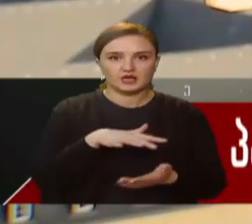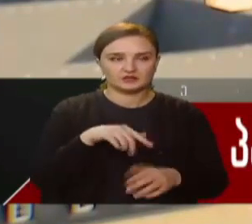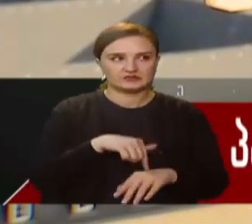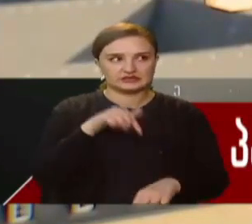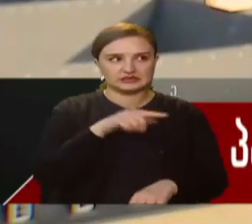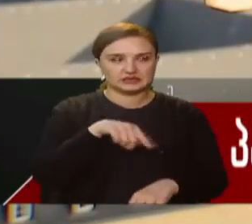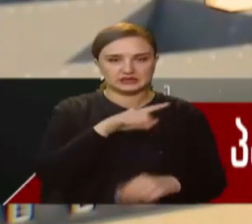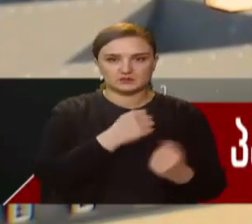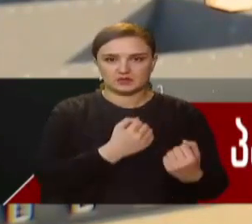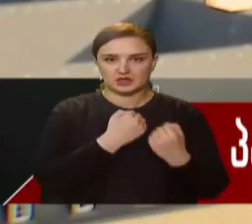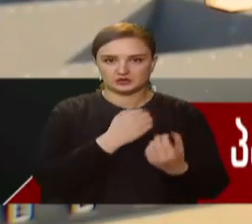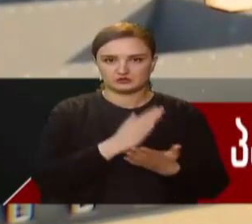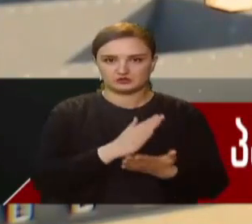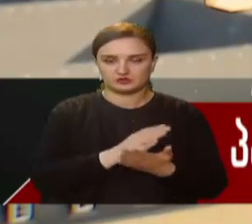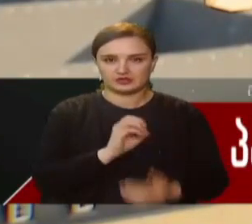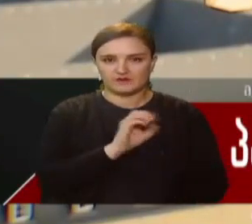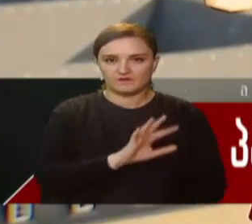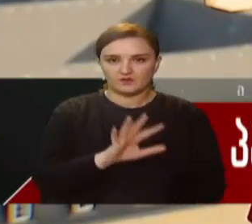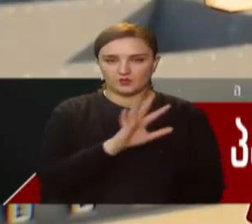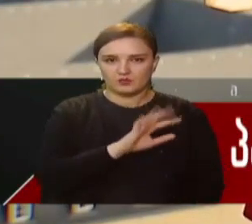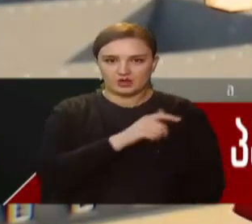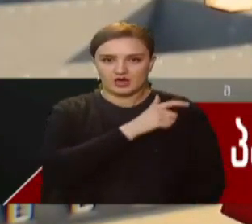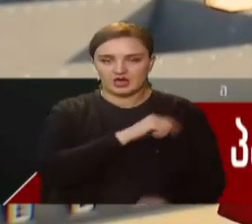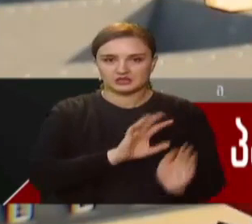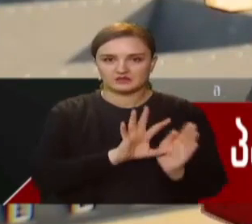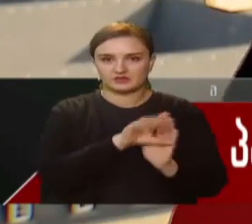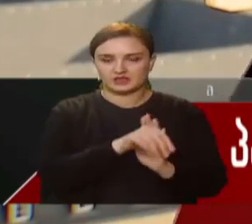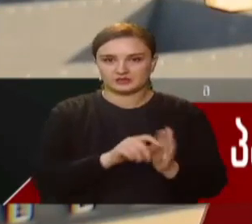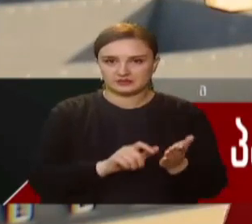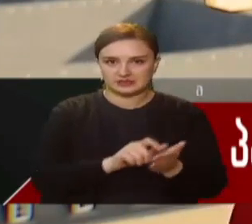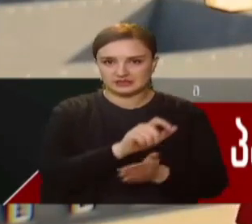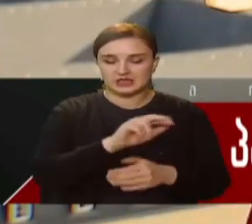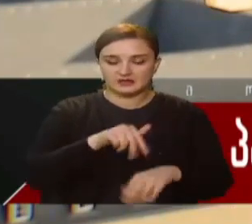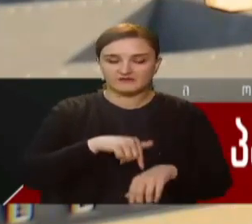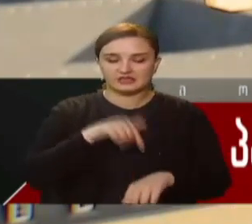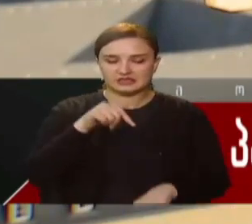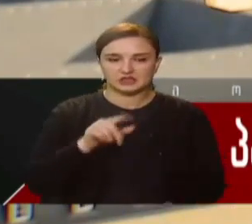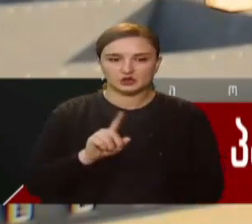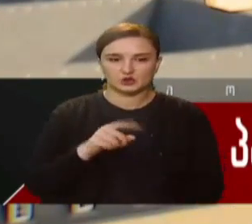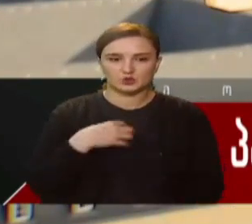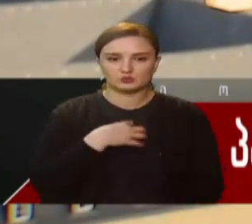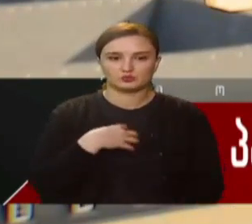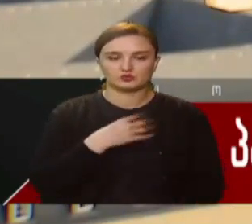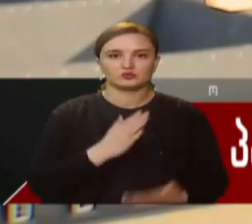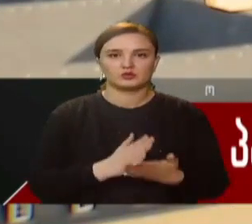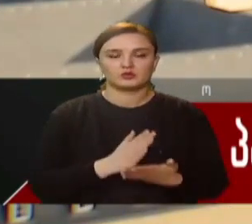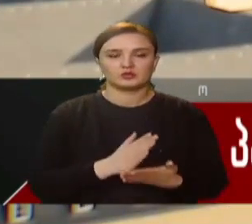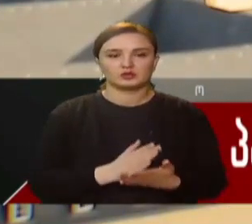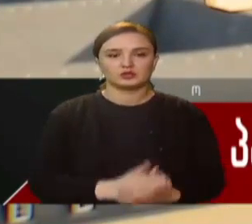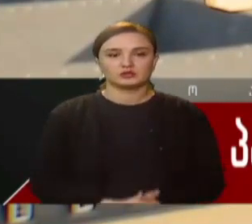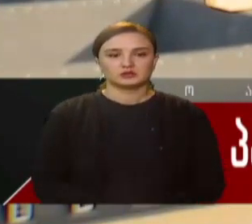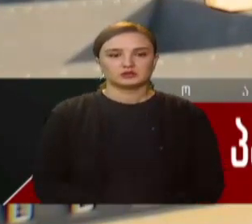მხარდაჭერა ევროკავშირის ჩვენი გაწევრიანების გზაზე და ვიგრძენით, რომ მნიშვნელოვანი არის ახლა,